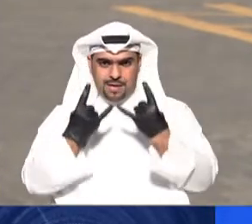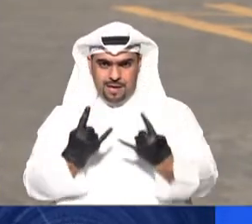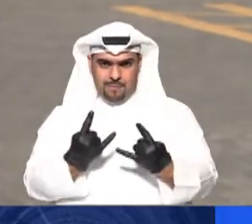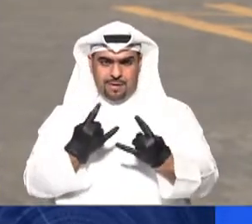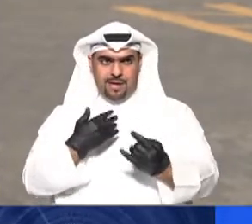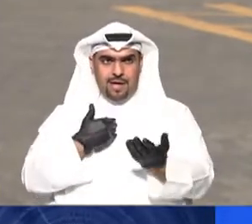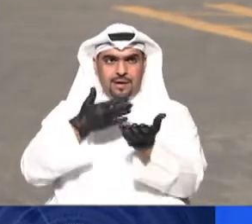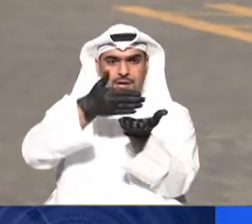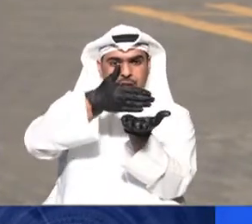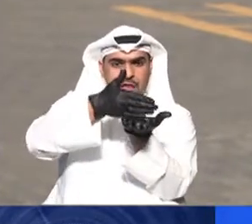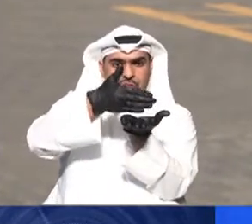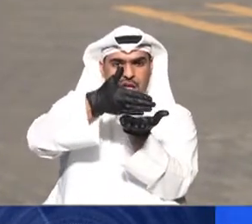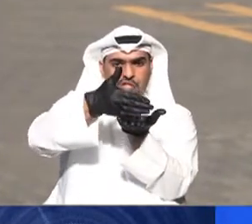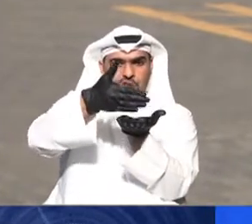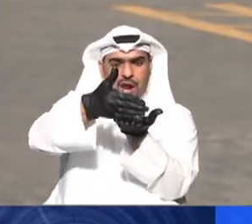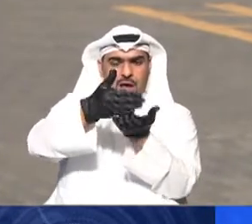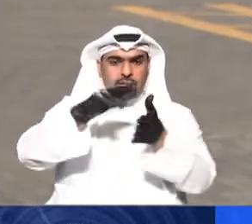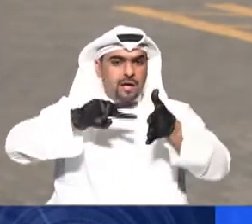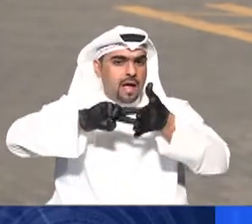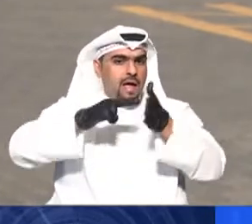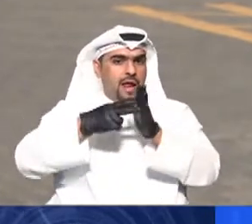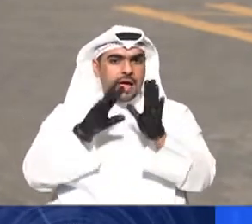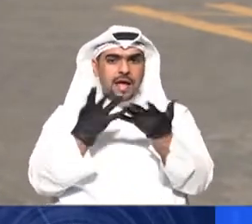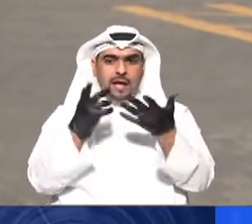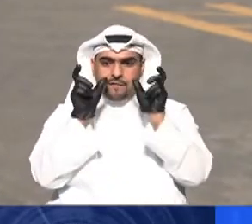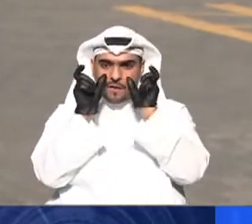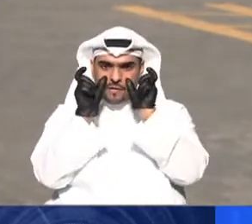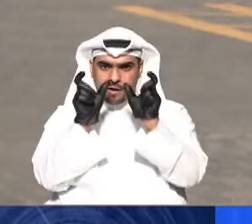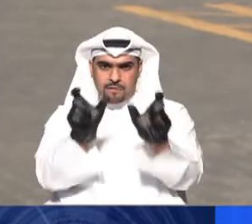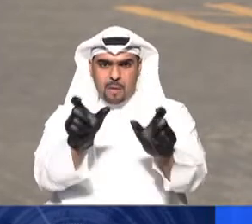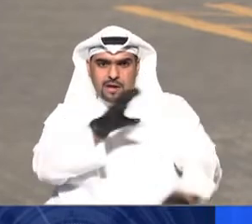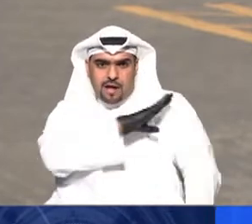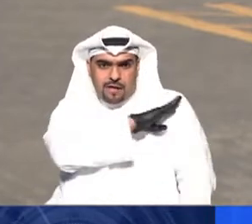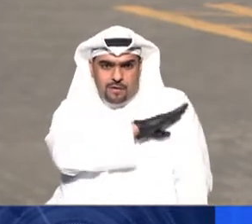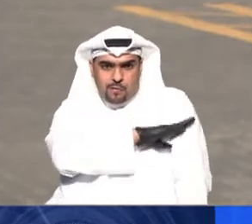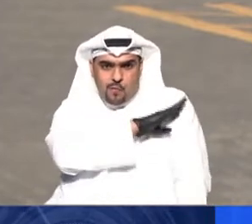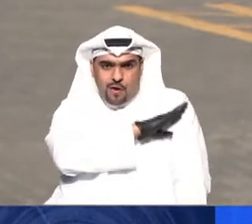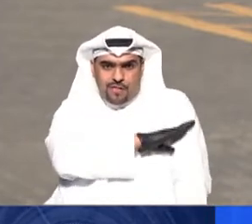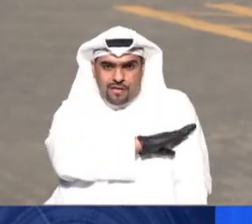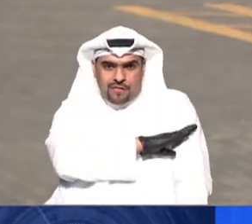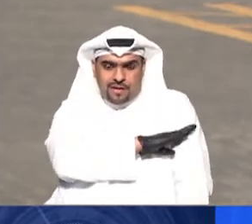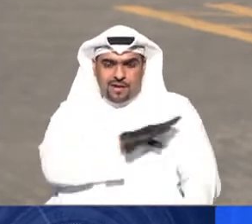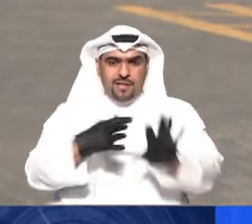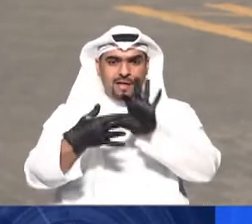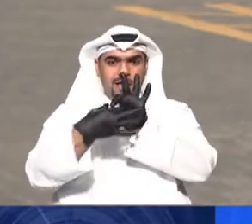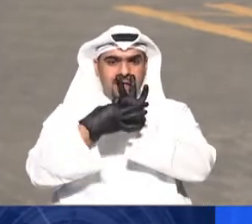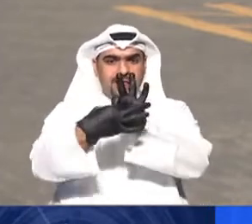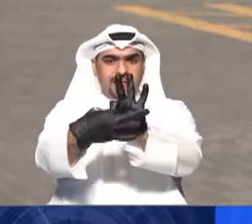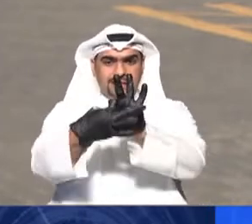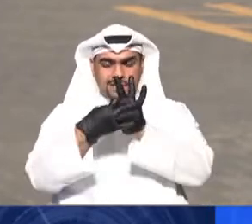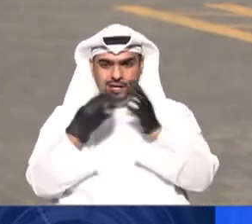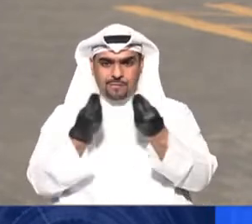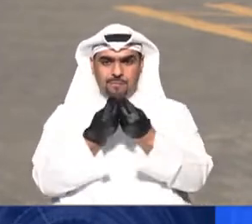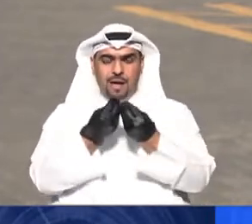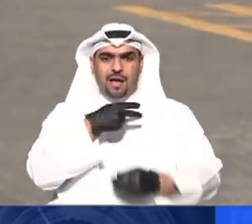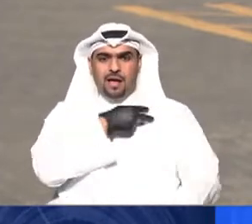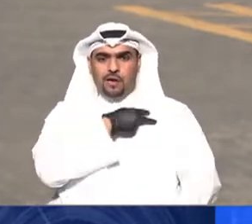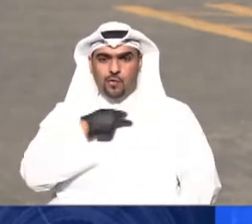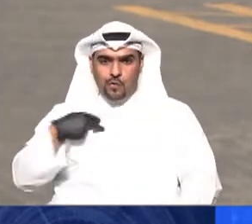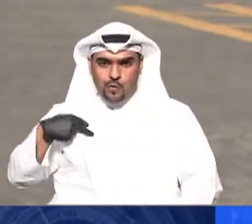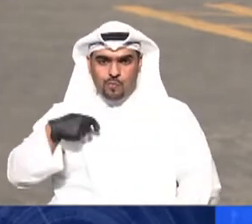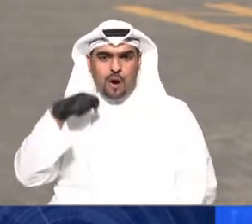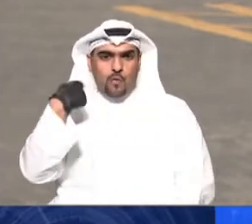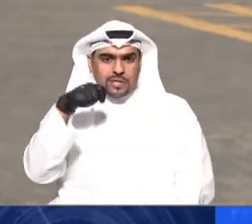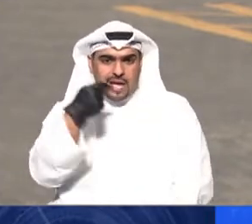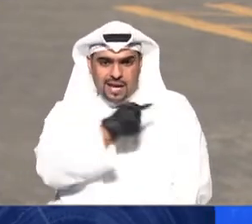بإجراءات احترازية حماية لأطقمنا بالتنسيق مع كل الجهات ذات العلاقة